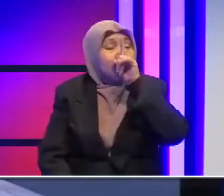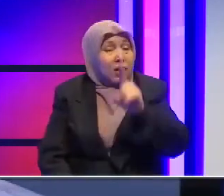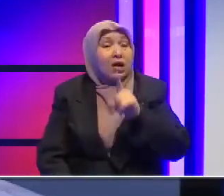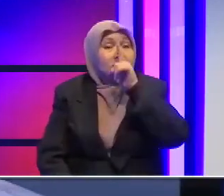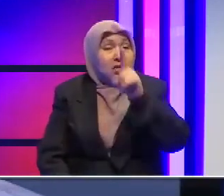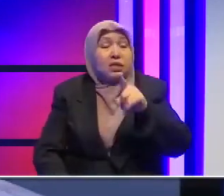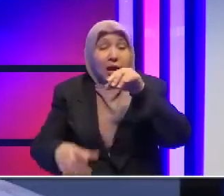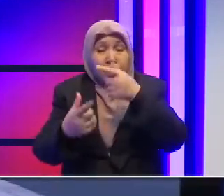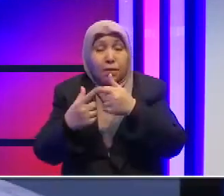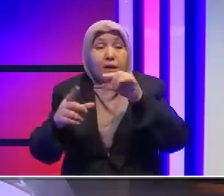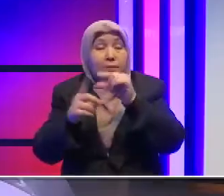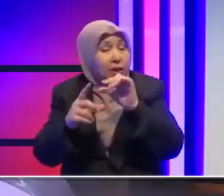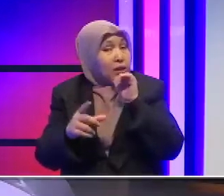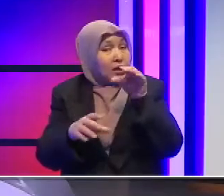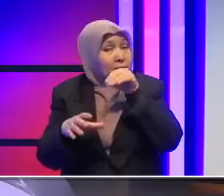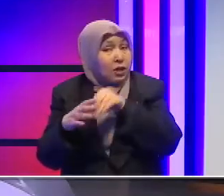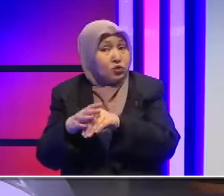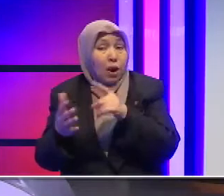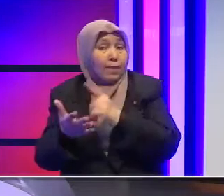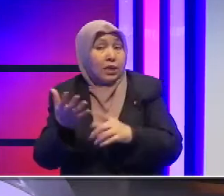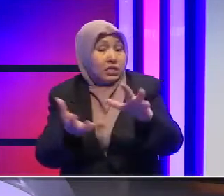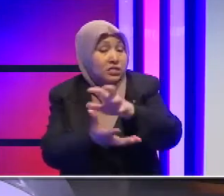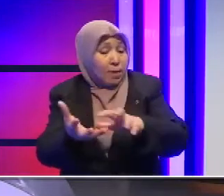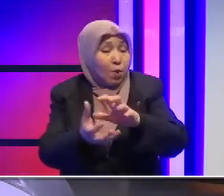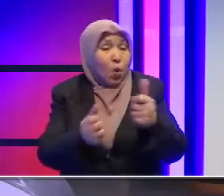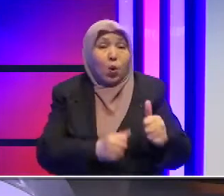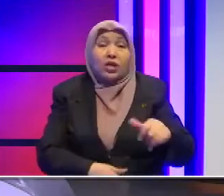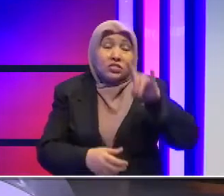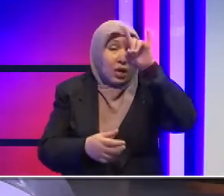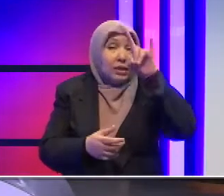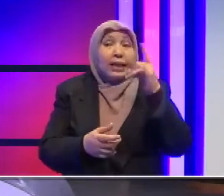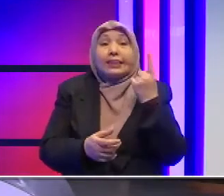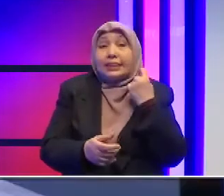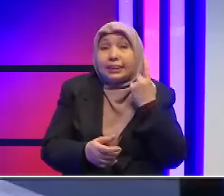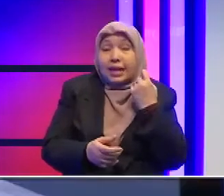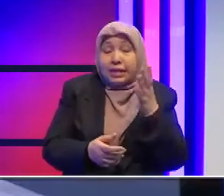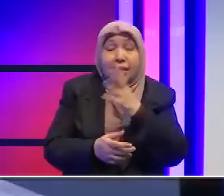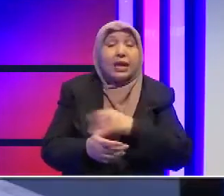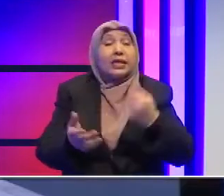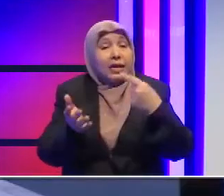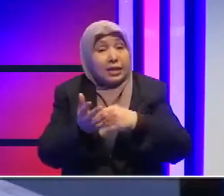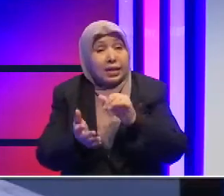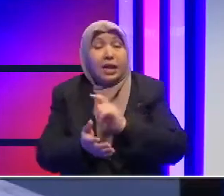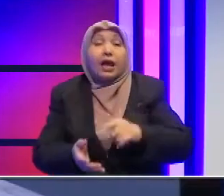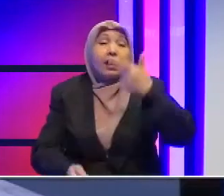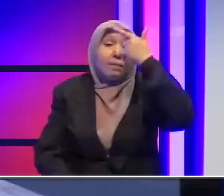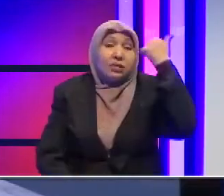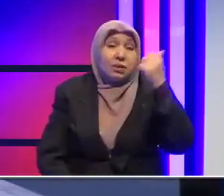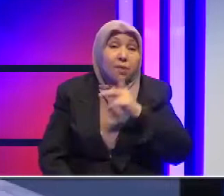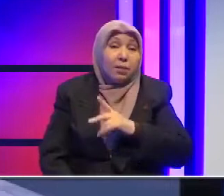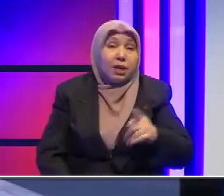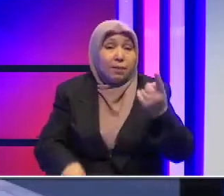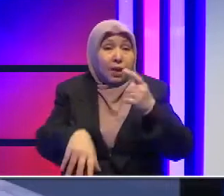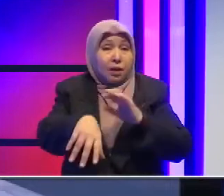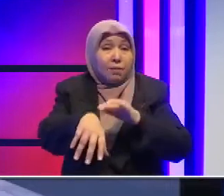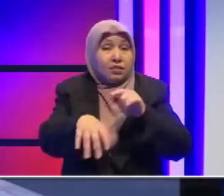daripada kalamnya, tidak dimasukkan apa yang dicampurkan oleh syaitan sebentar tadi. Maka inilah yang menyebabkan Pada